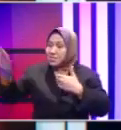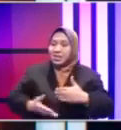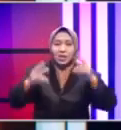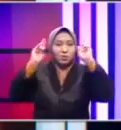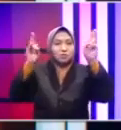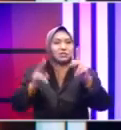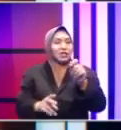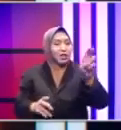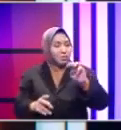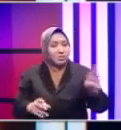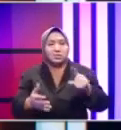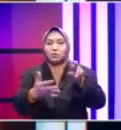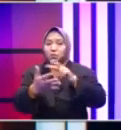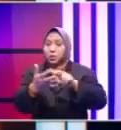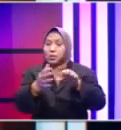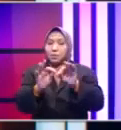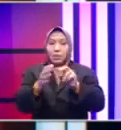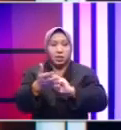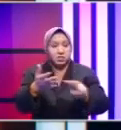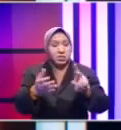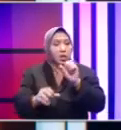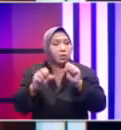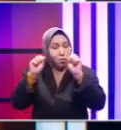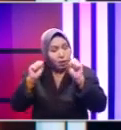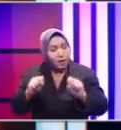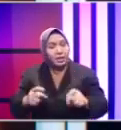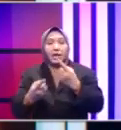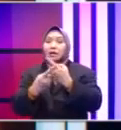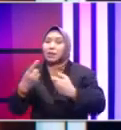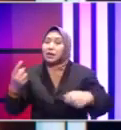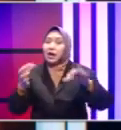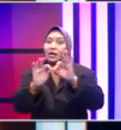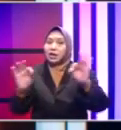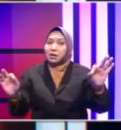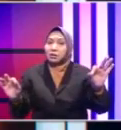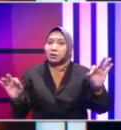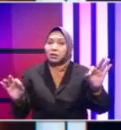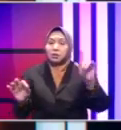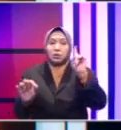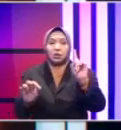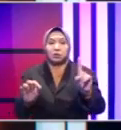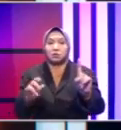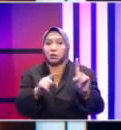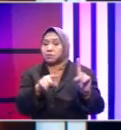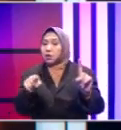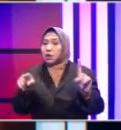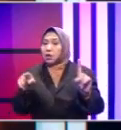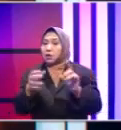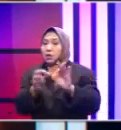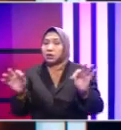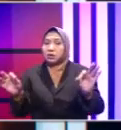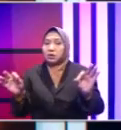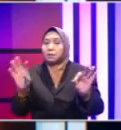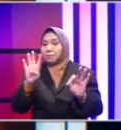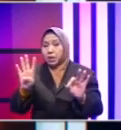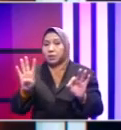Ustadzah misi untuk membaca kalau beli Ustad ah daripada ayat 1 sampai layak